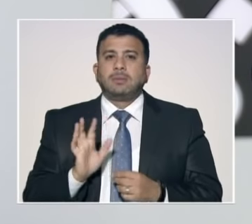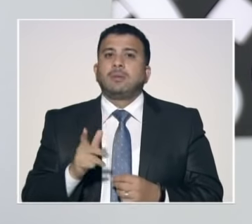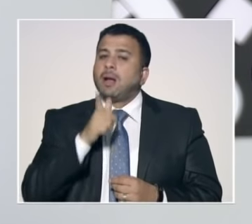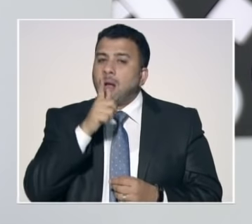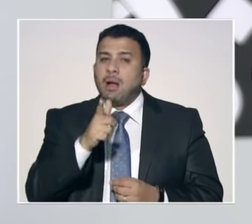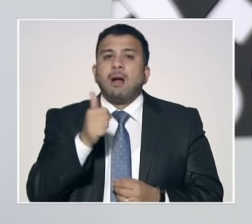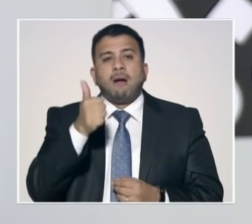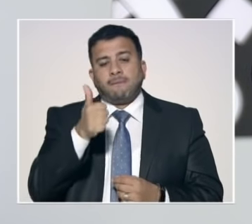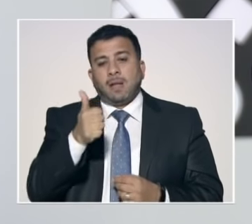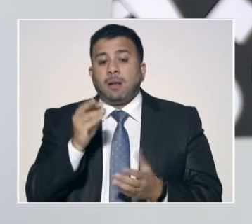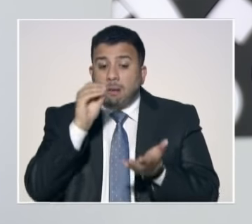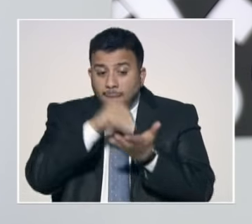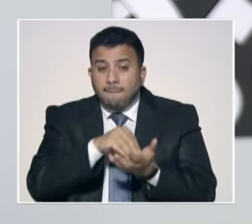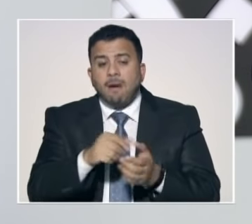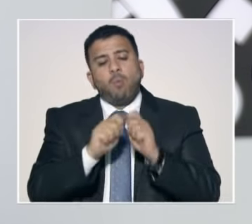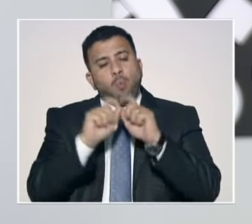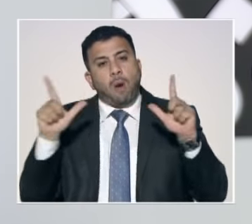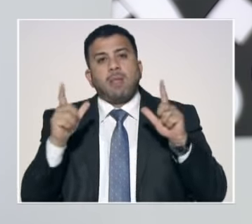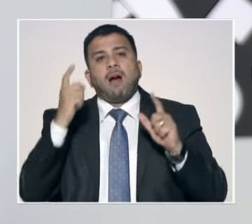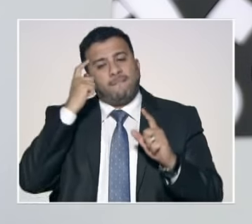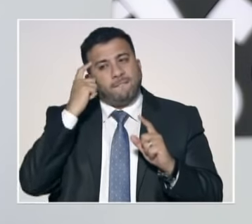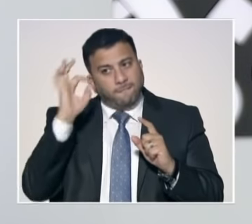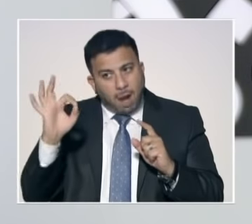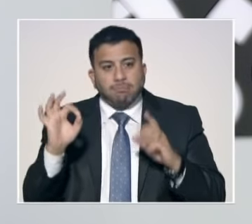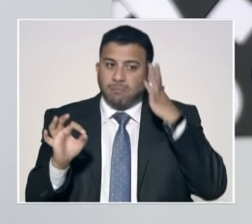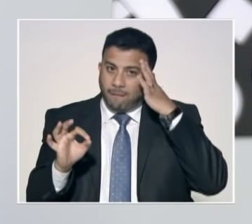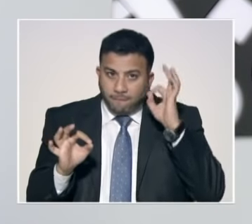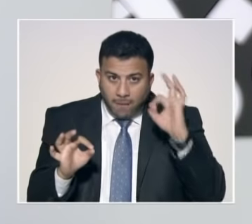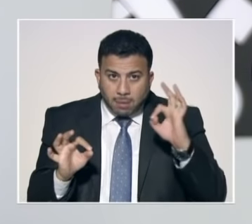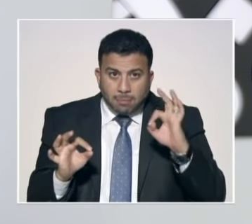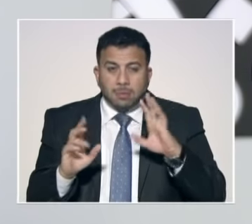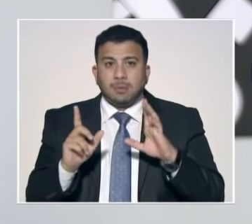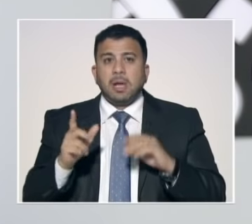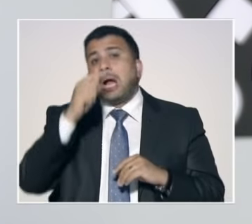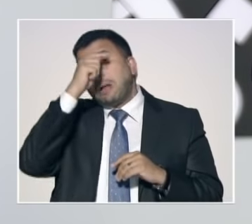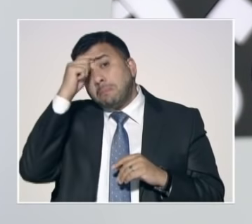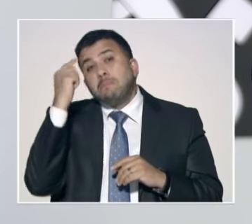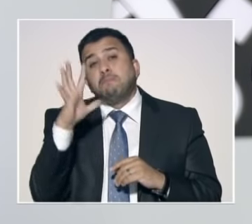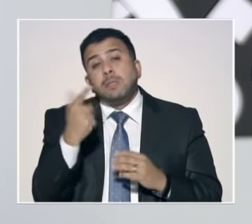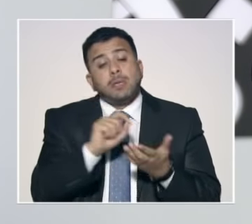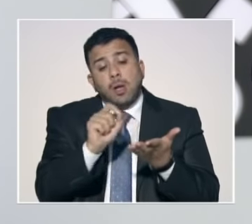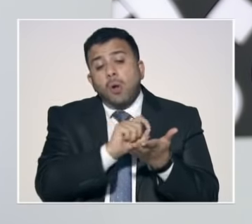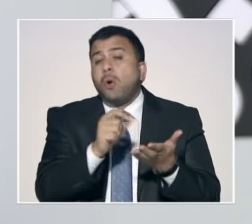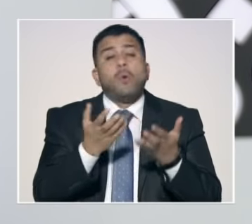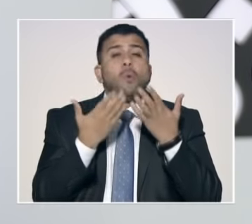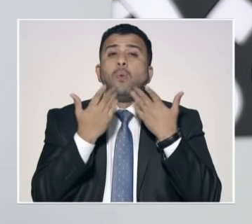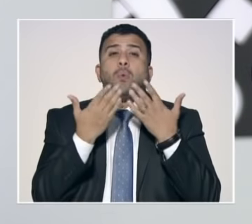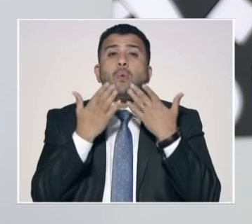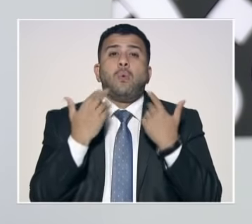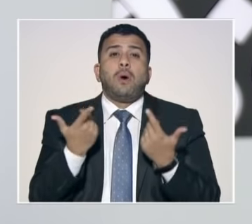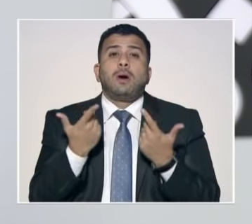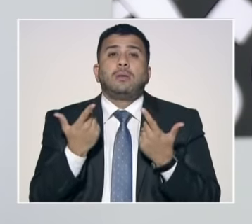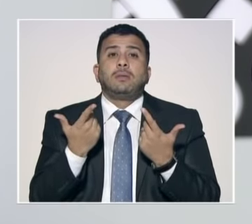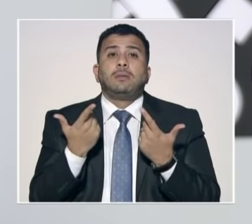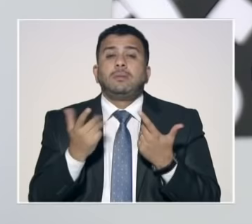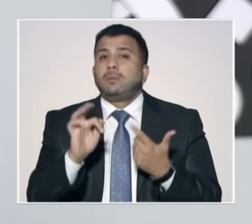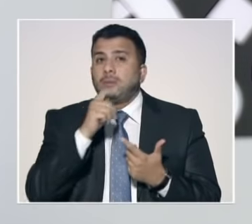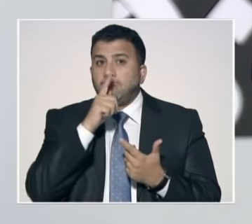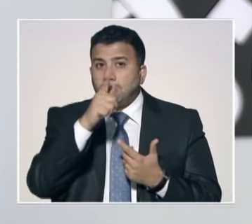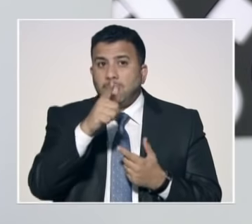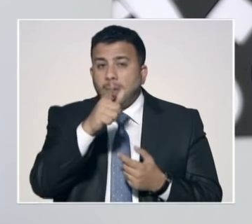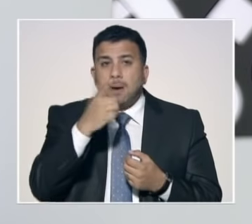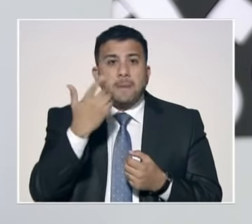حقيقة. طيب، فما دام أنه مثلا نفترض ما كتب لك مهر مثيلاتك، أنت بكر